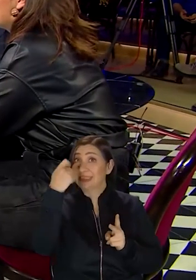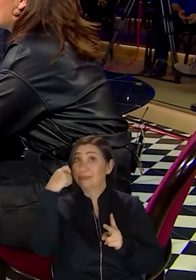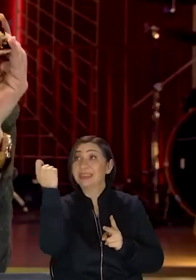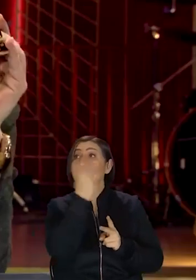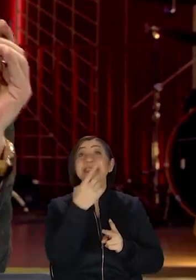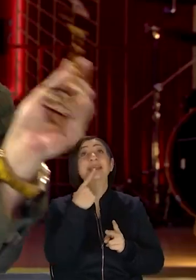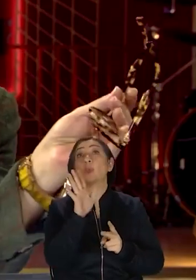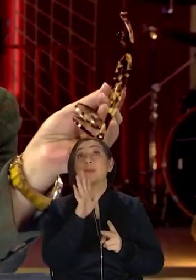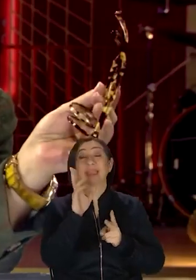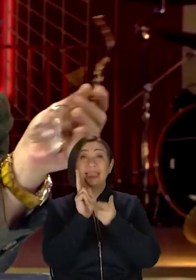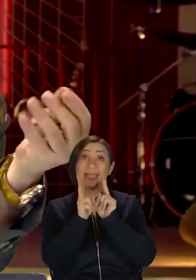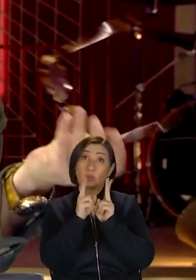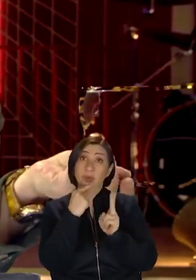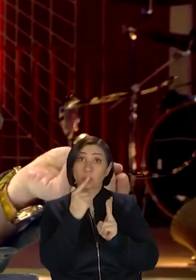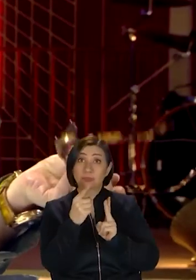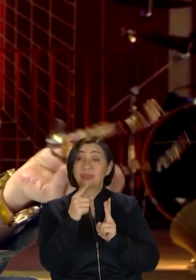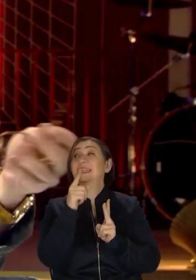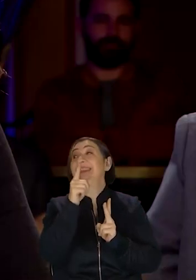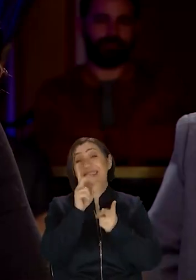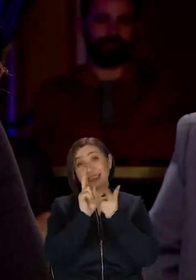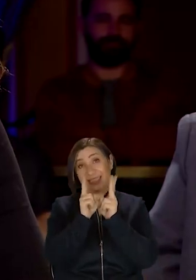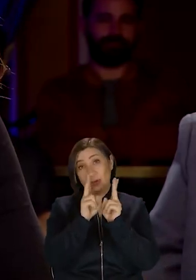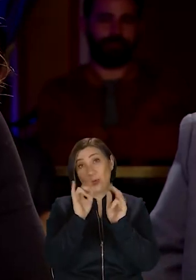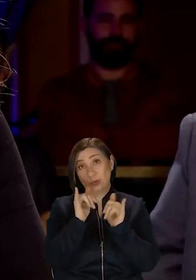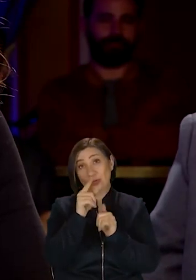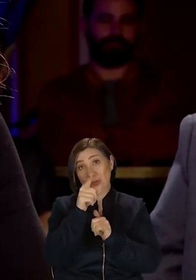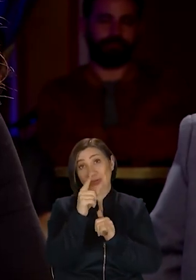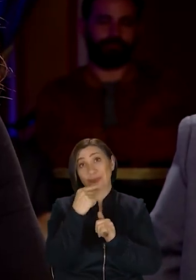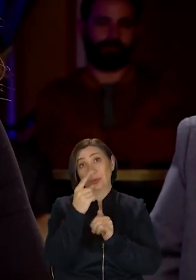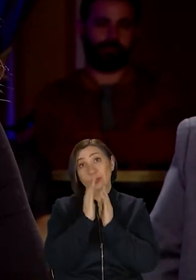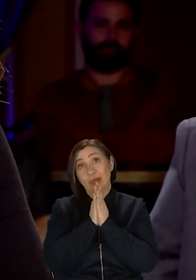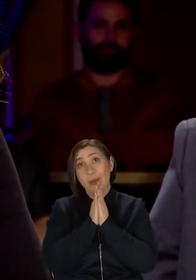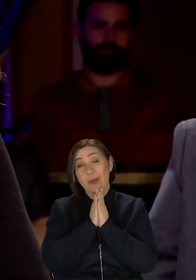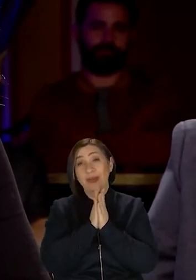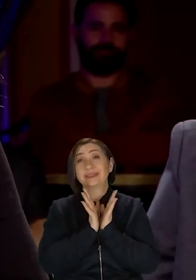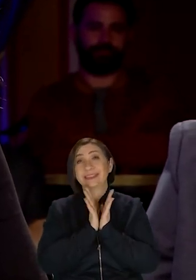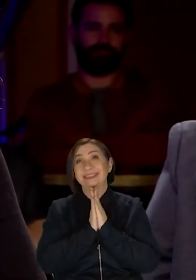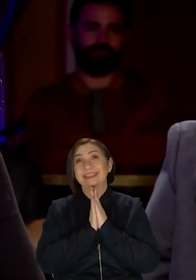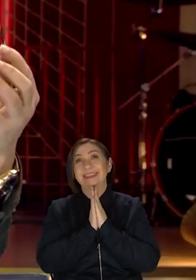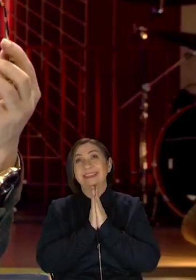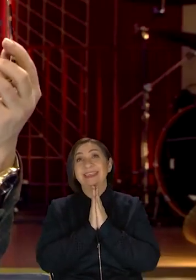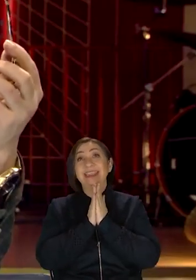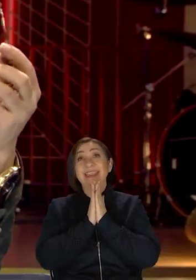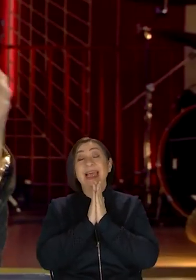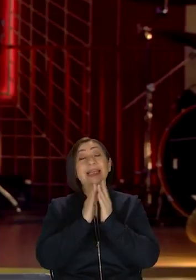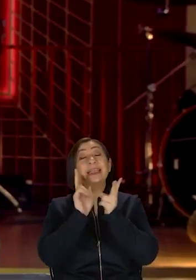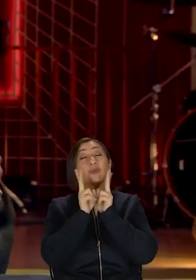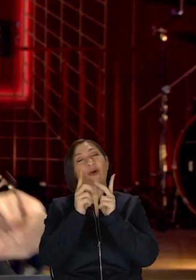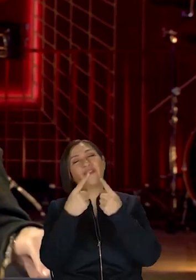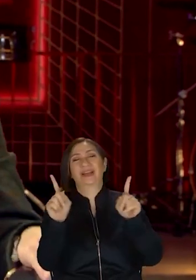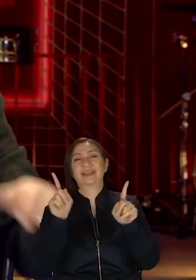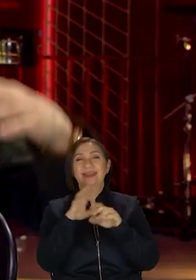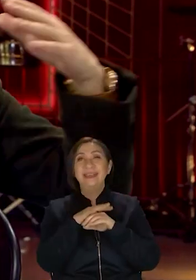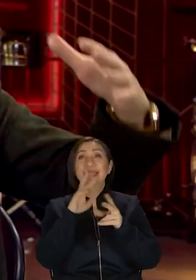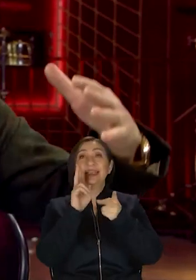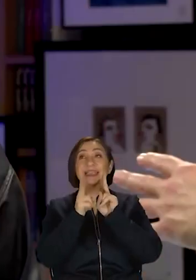ve dizilerden söz etmiyorum, kusura bakmayın. Siz oyuncusunuz başta da, o yüzden söylüyorum yani. Estağfurullah. Çünkü tiyatro, tiyatro başka bir şey. Şimdi başka